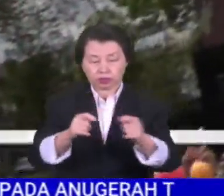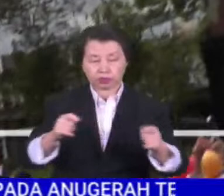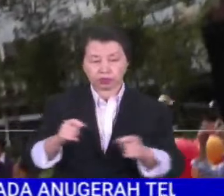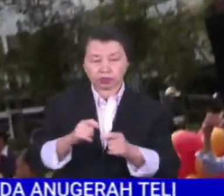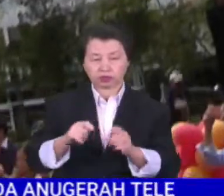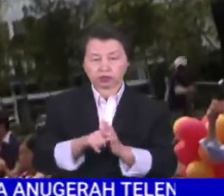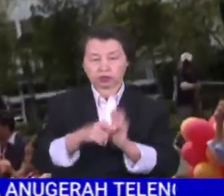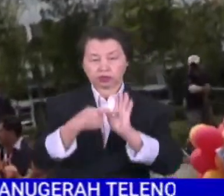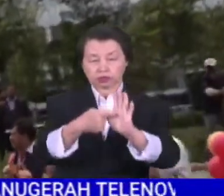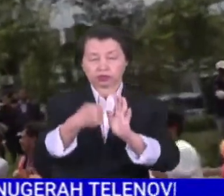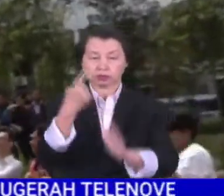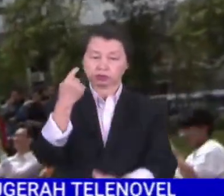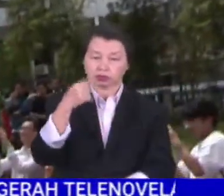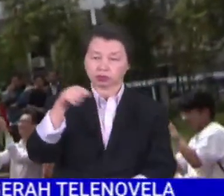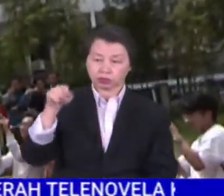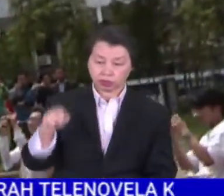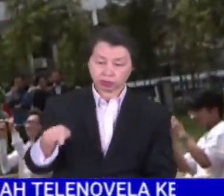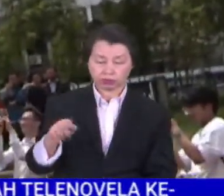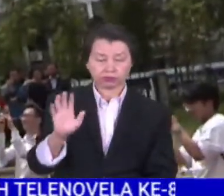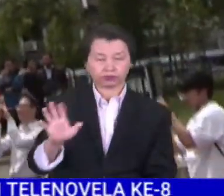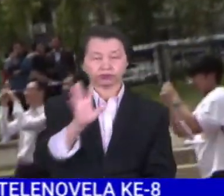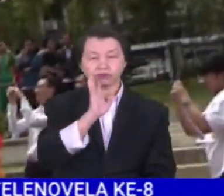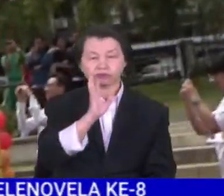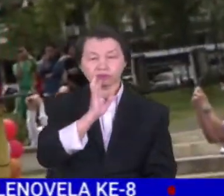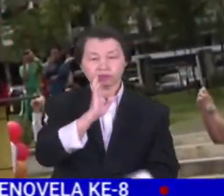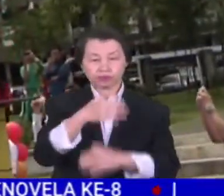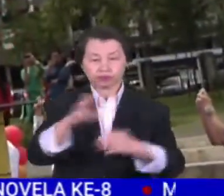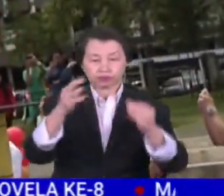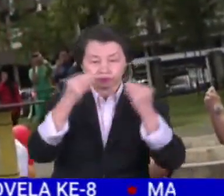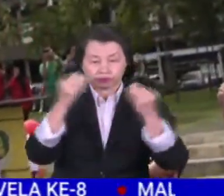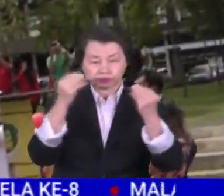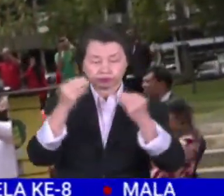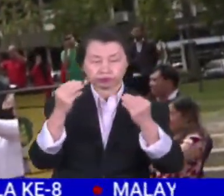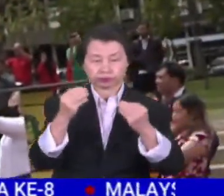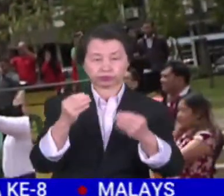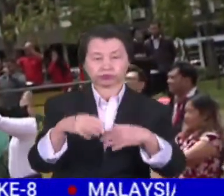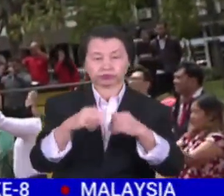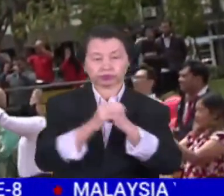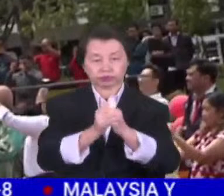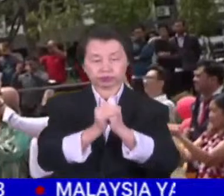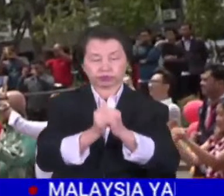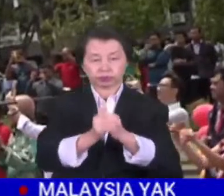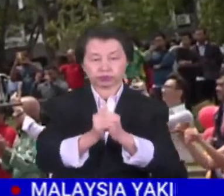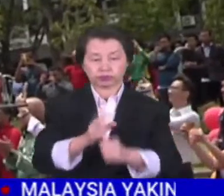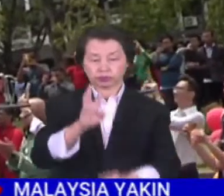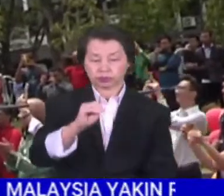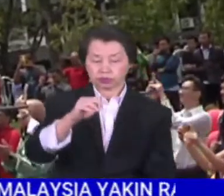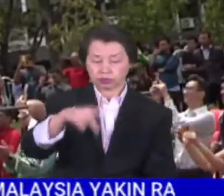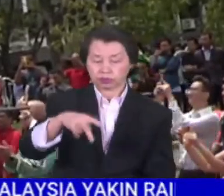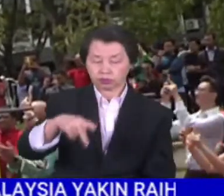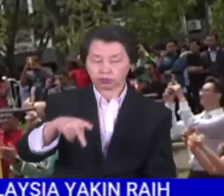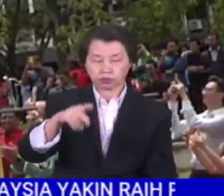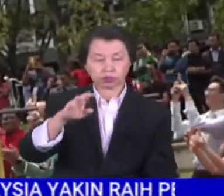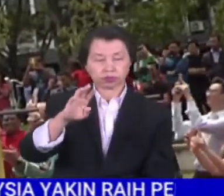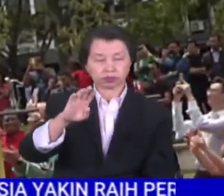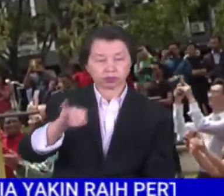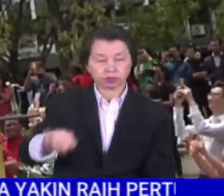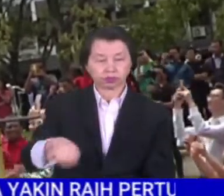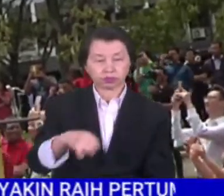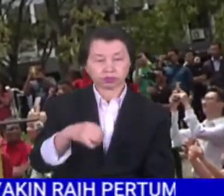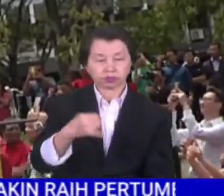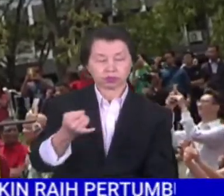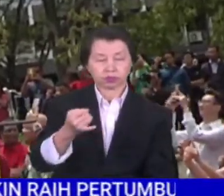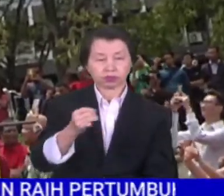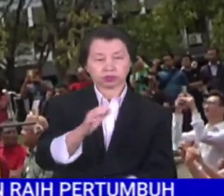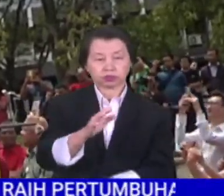disiarkan baru-baru ini. Beliau berkata demikian selepas Majlis Sambutan Tahun Baru Cina MBPJ di laman